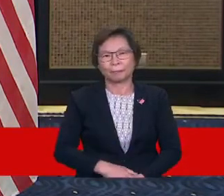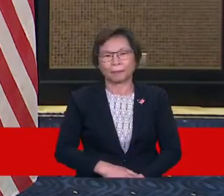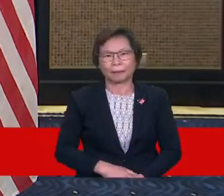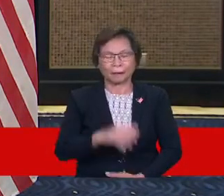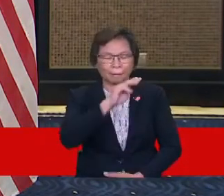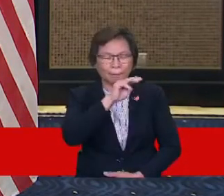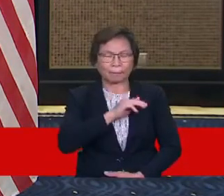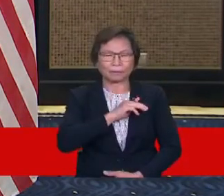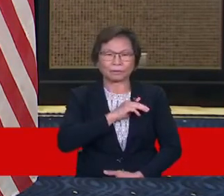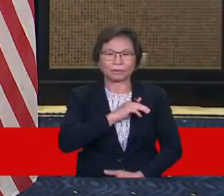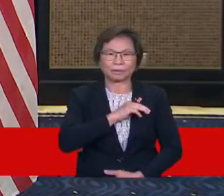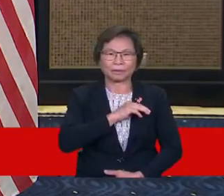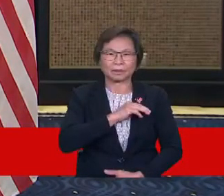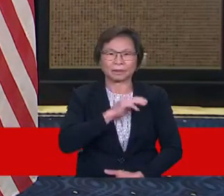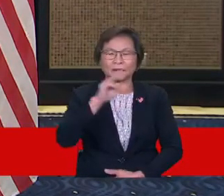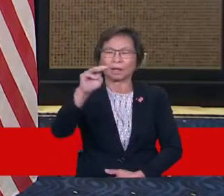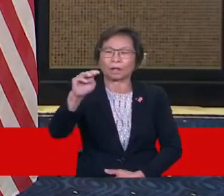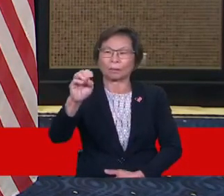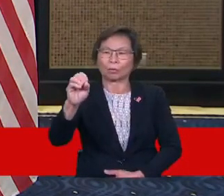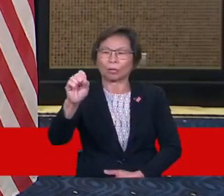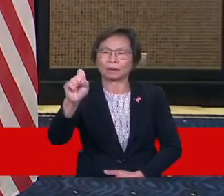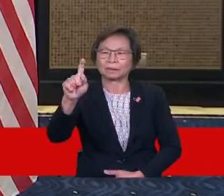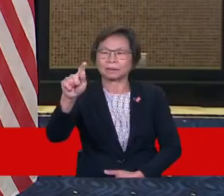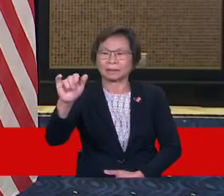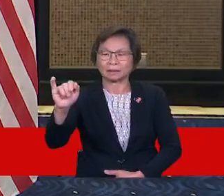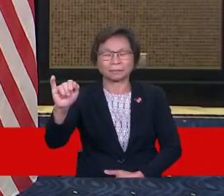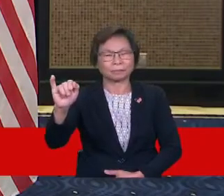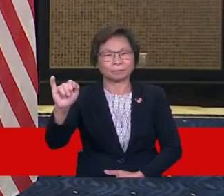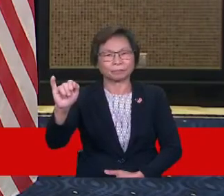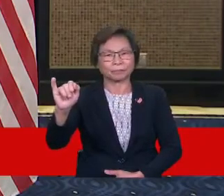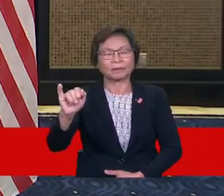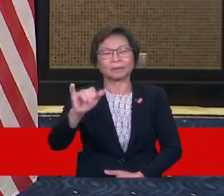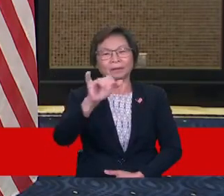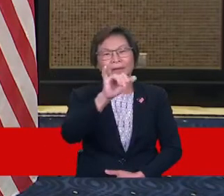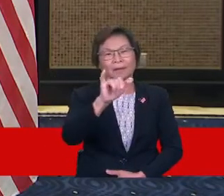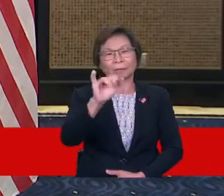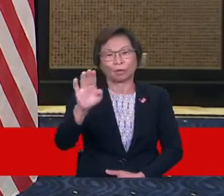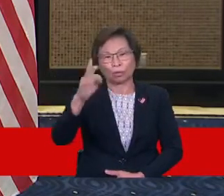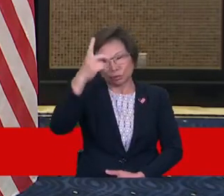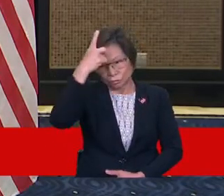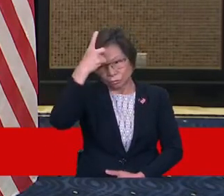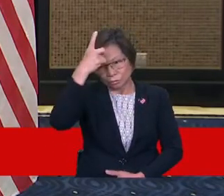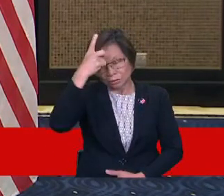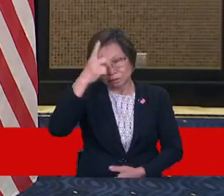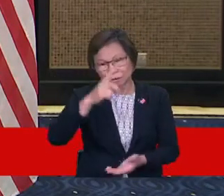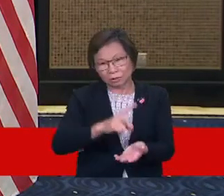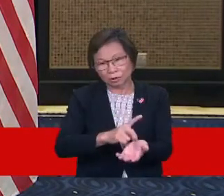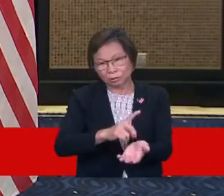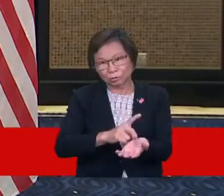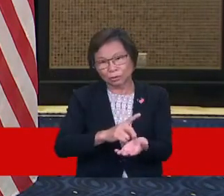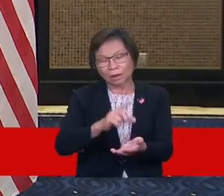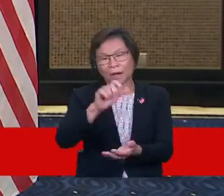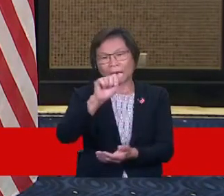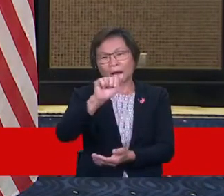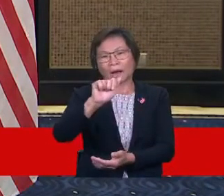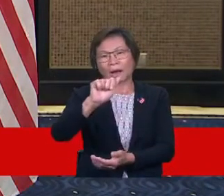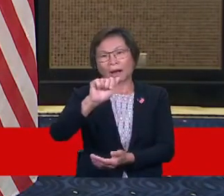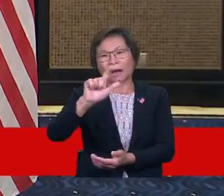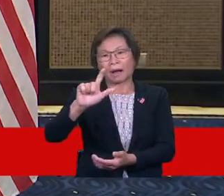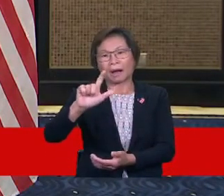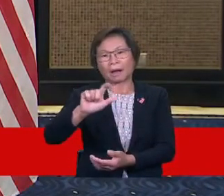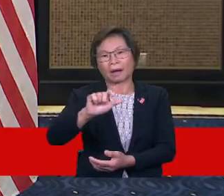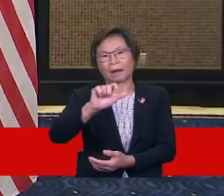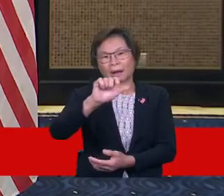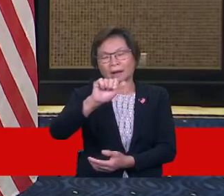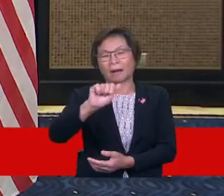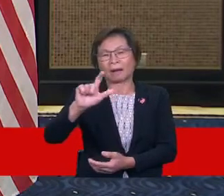menteri sains teknologi dan inovasi yang hormat Dato Sri Doctor Adha mebel timbalan